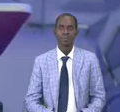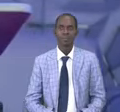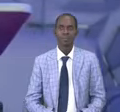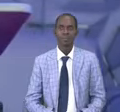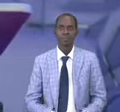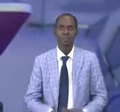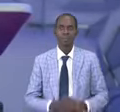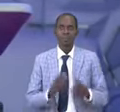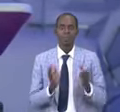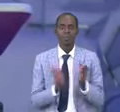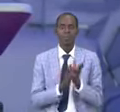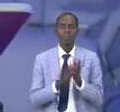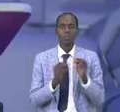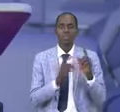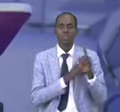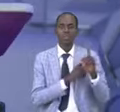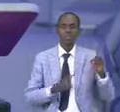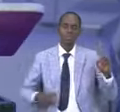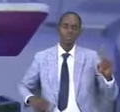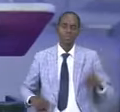gloire à Dieu